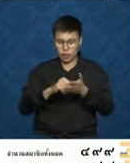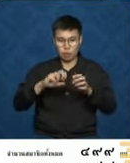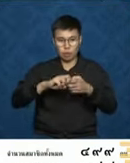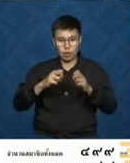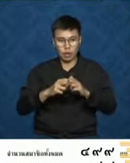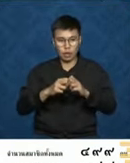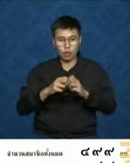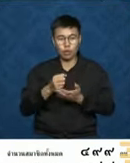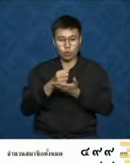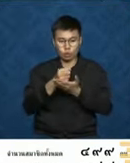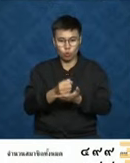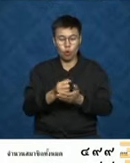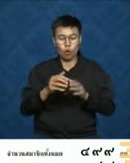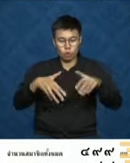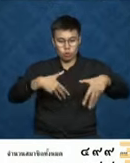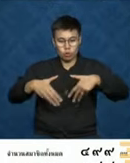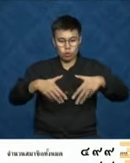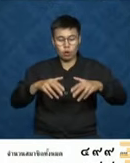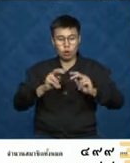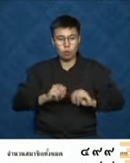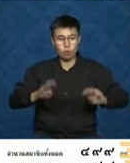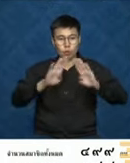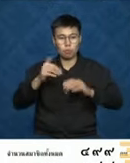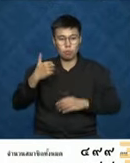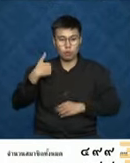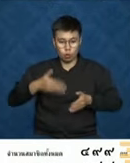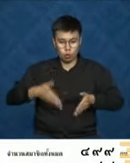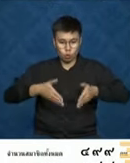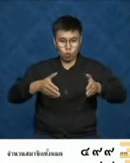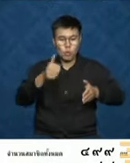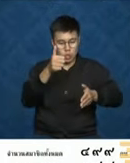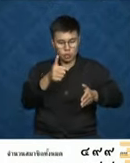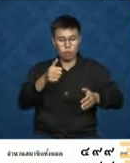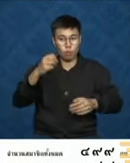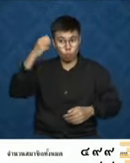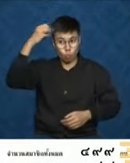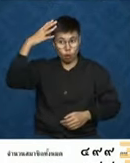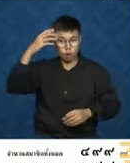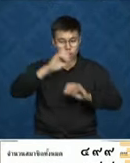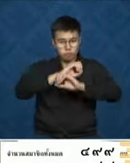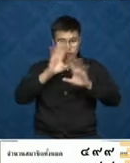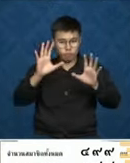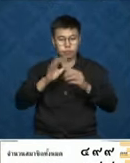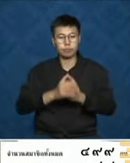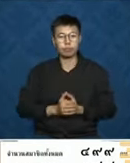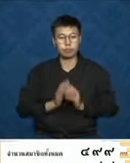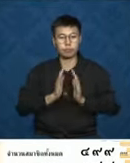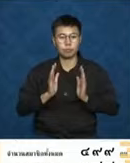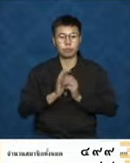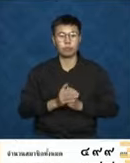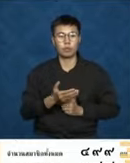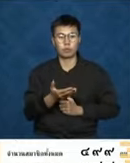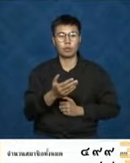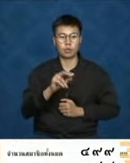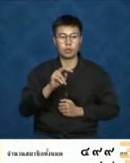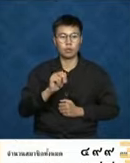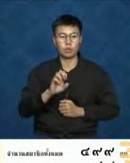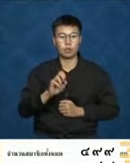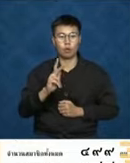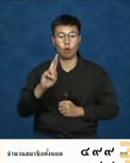พ่อแม่พี่น้องชาวนครปฐมครับได้ใช้ถนนที่ดีแล้วก็มีไฟที่สว่างนะครับก็ขอบคุณครับขอบคุณครับเชิญท่านนิกรโสม